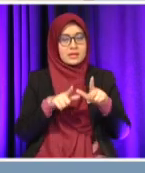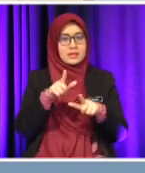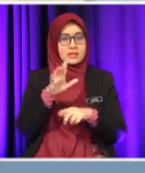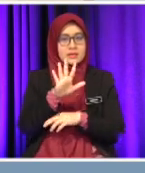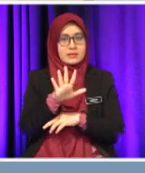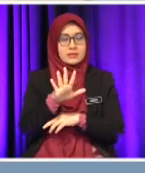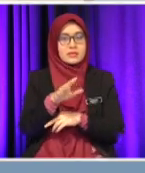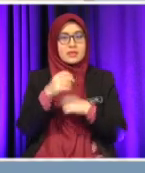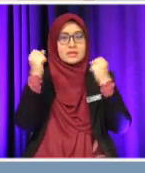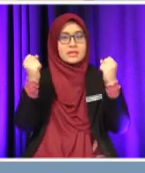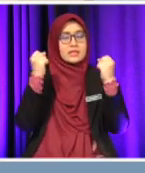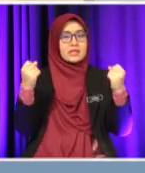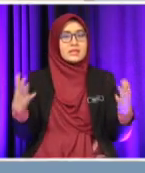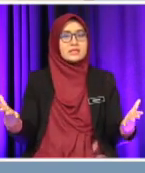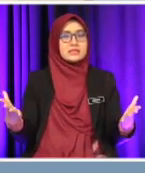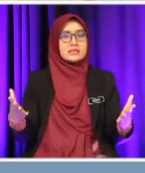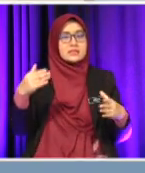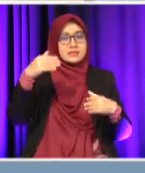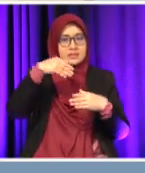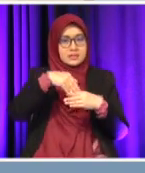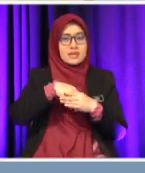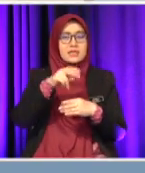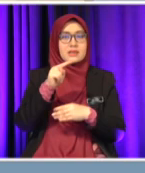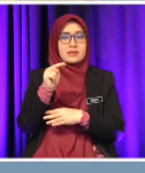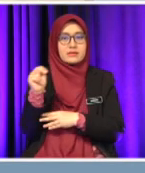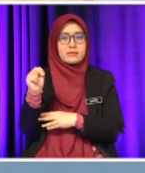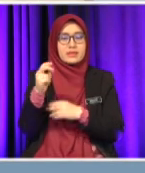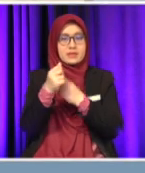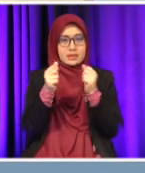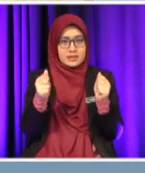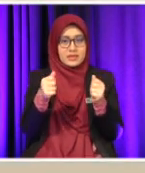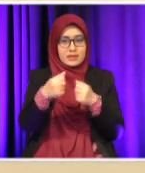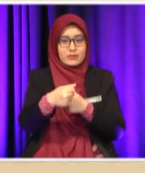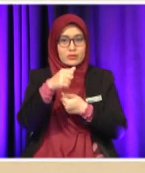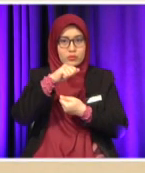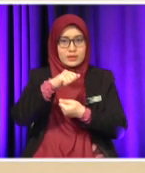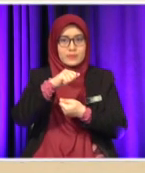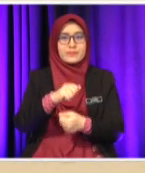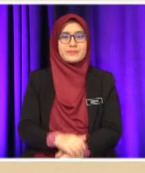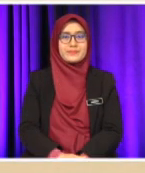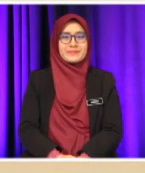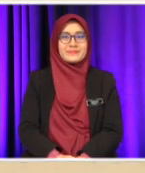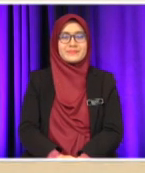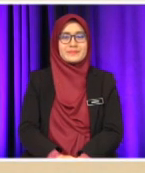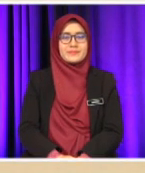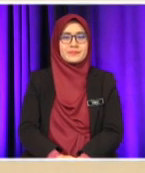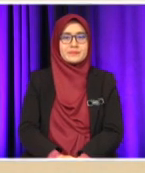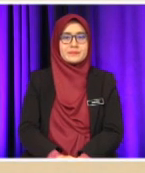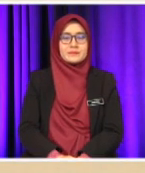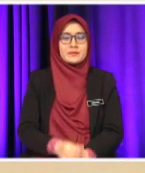menghias dalaman Terima kasih yang kelima menghasilkan kehidupan